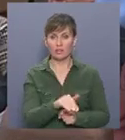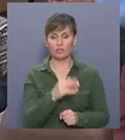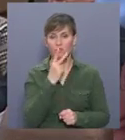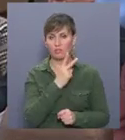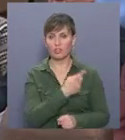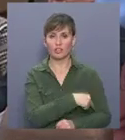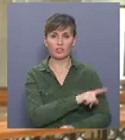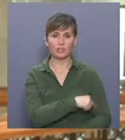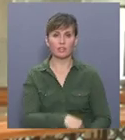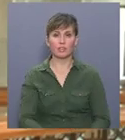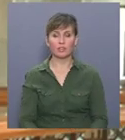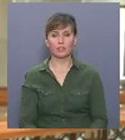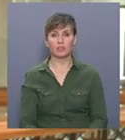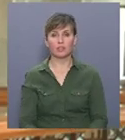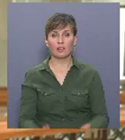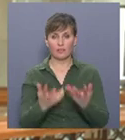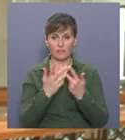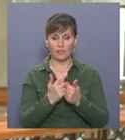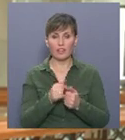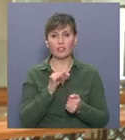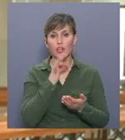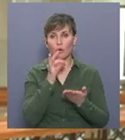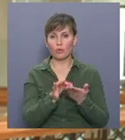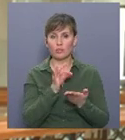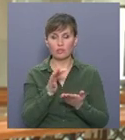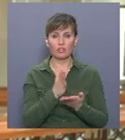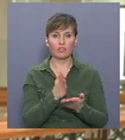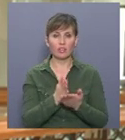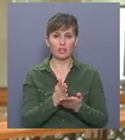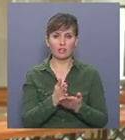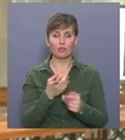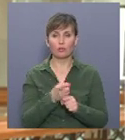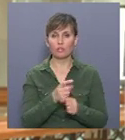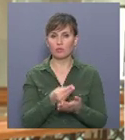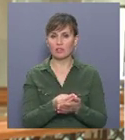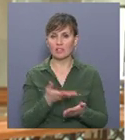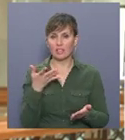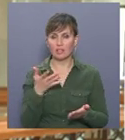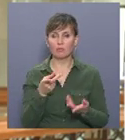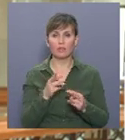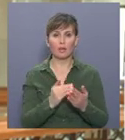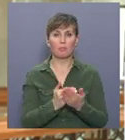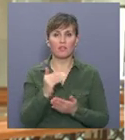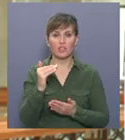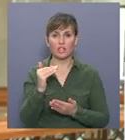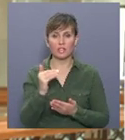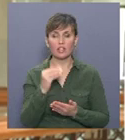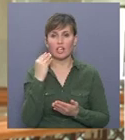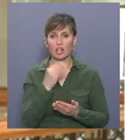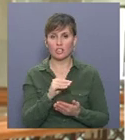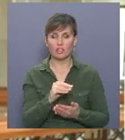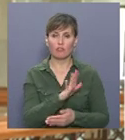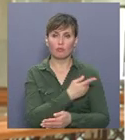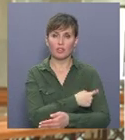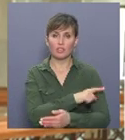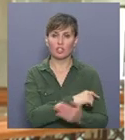врачей. Рейтинги и отзывы являются достаточно ценным инструментом для повышения качества